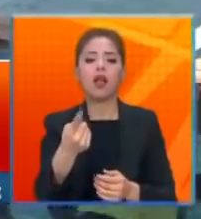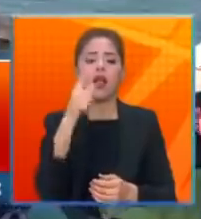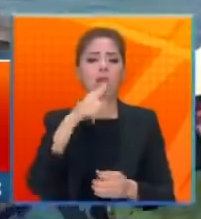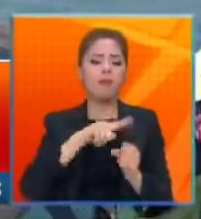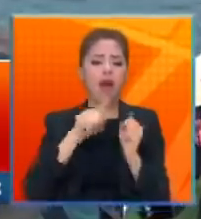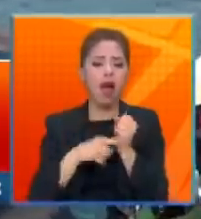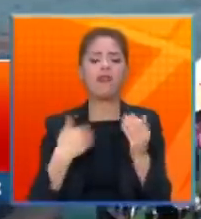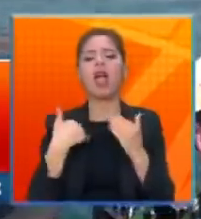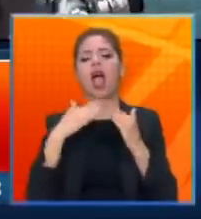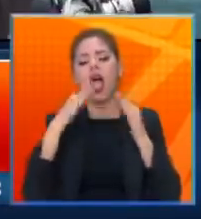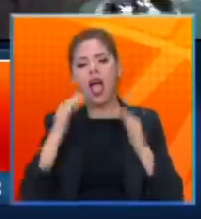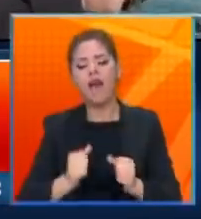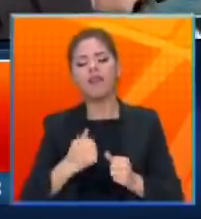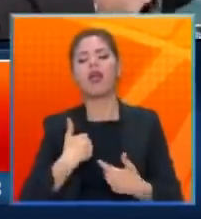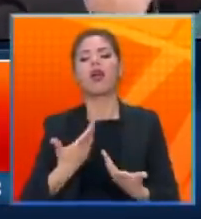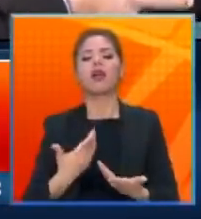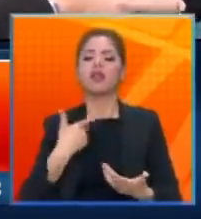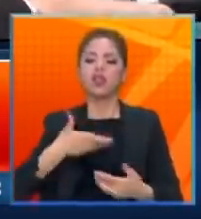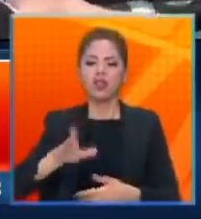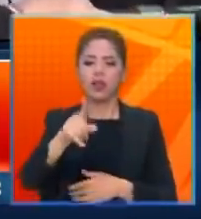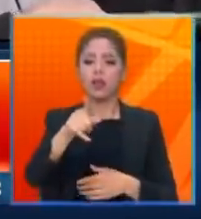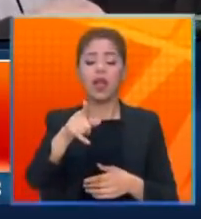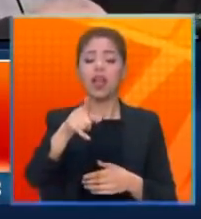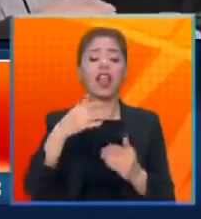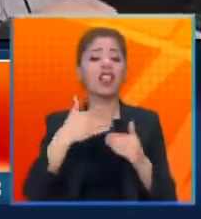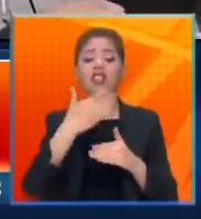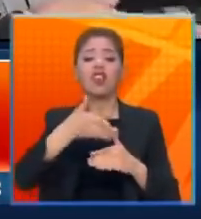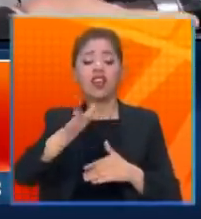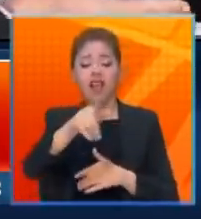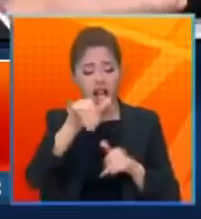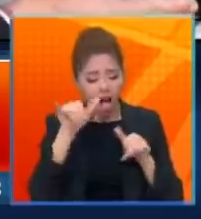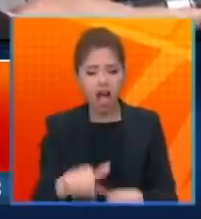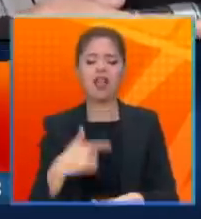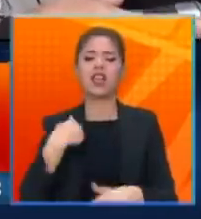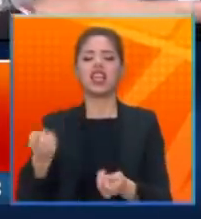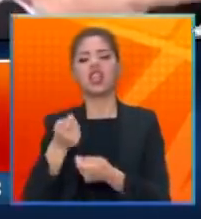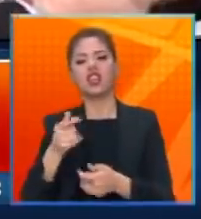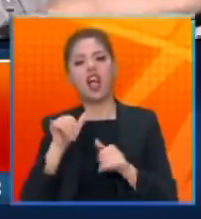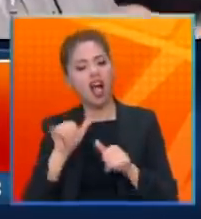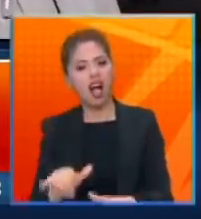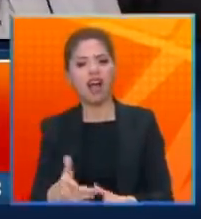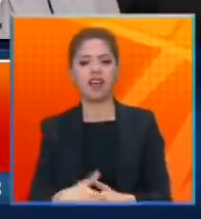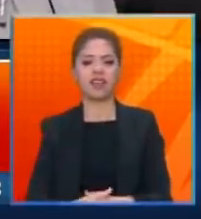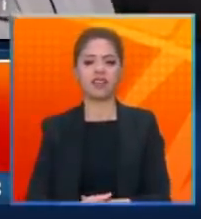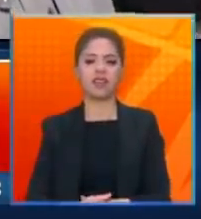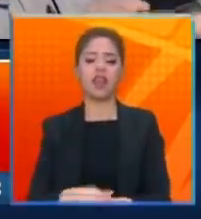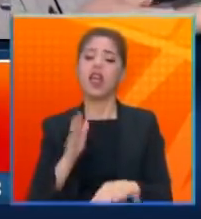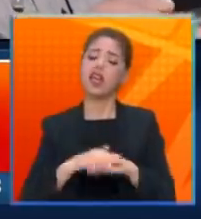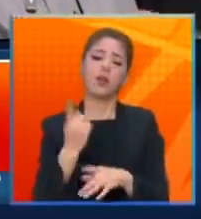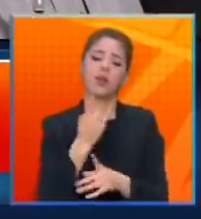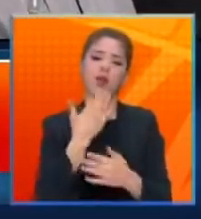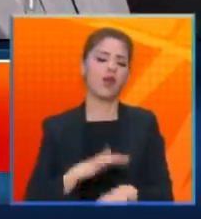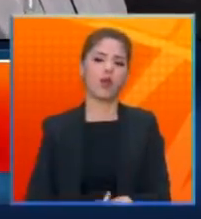haftadır evdeydik, dayanamadık artık. Siz de çıkmışsınız. Biz işimiz gereği. Bak bizde iş. Yapacak bir şey yok, bu